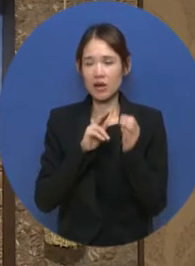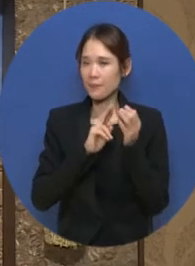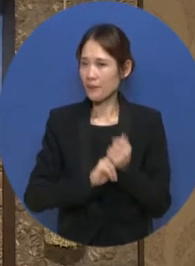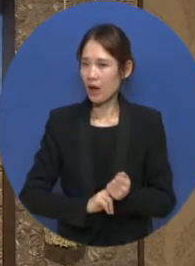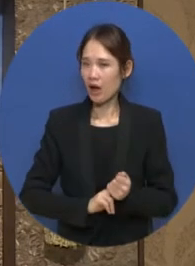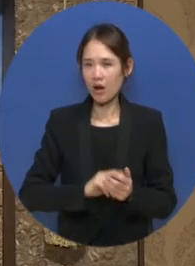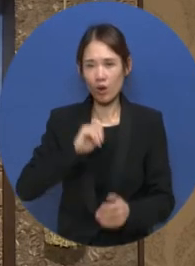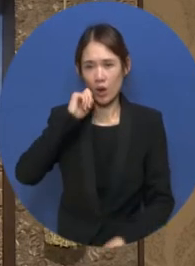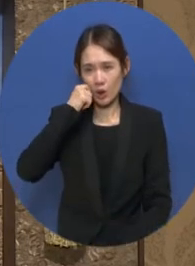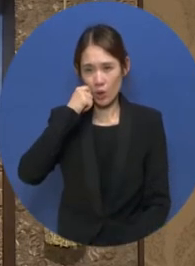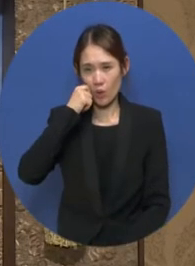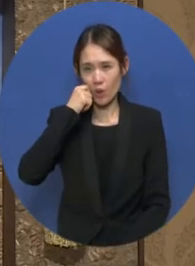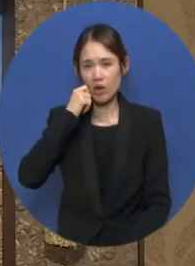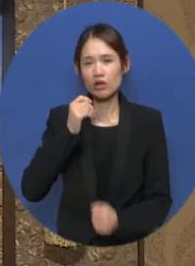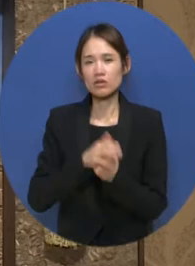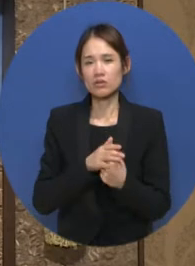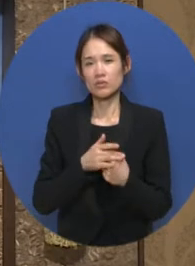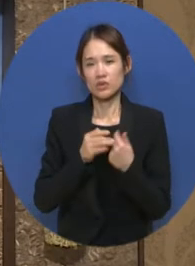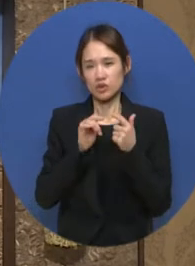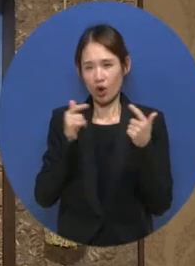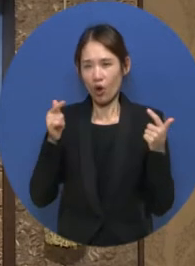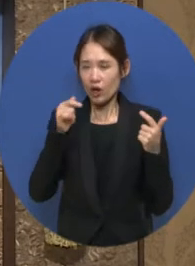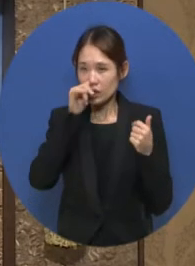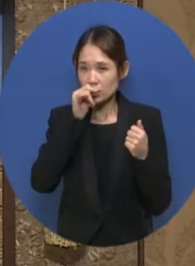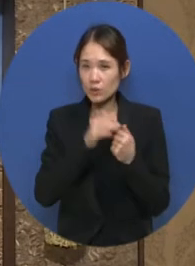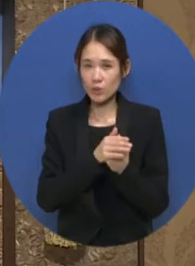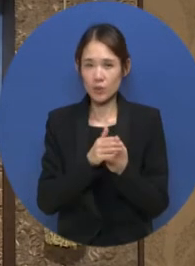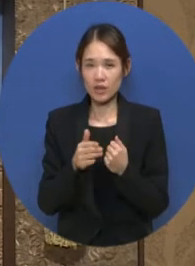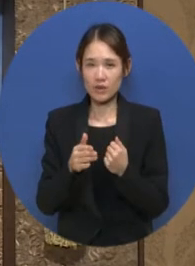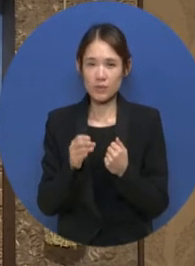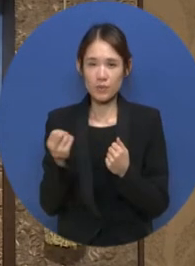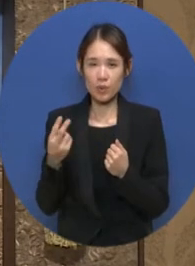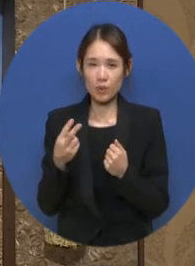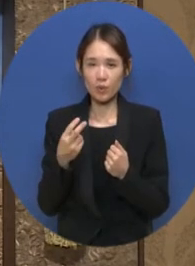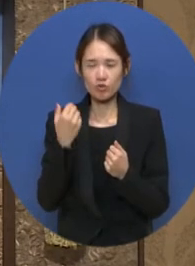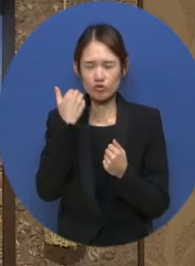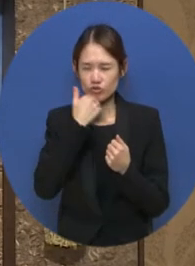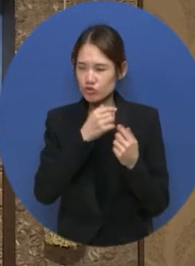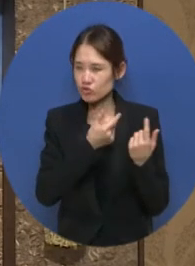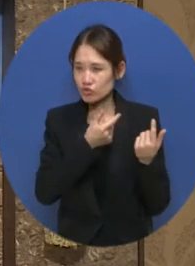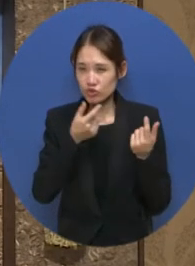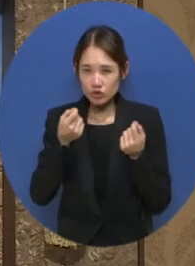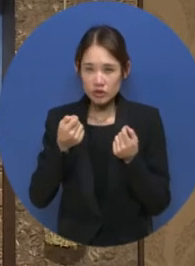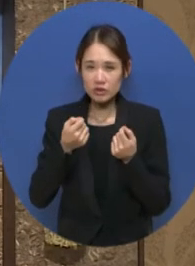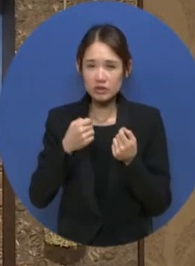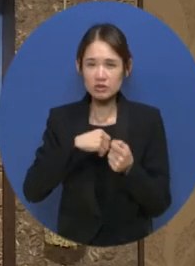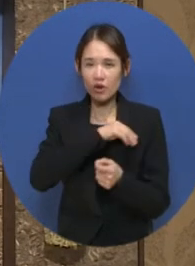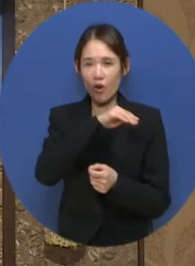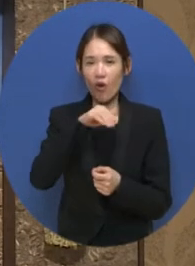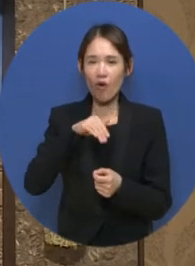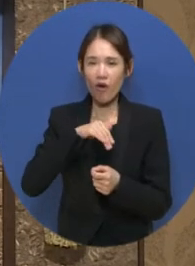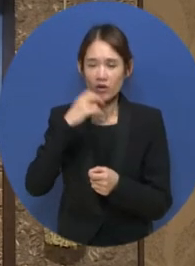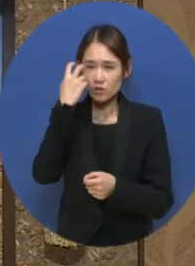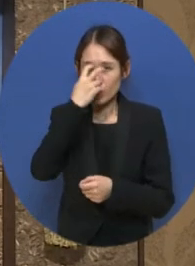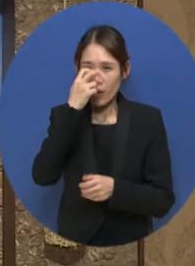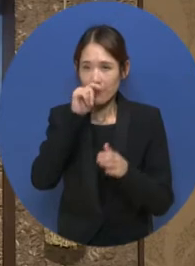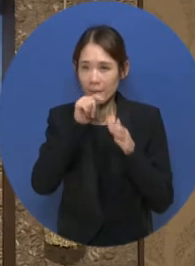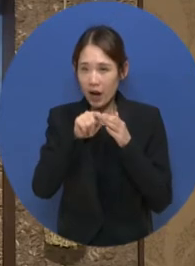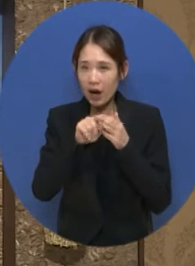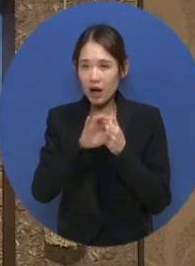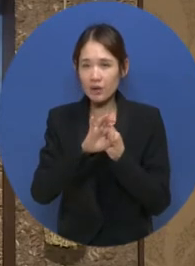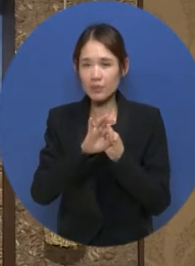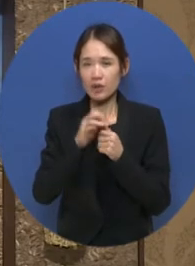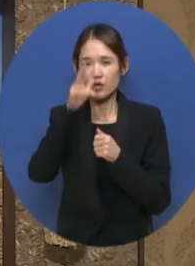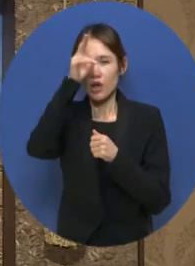없을 것 같고요 그렇게 되면 이렇게 처벌을 받게 되는 거고 그러니까 이제 누구든지 사실은 이제 제이가 조사를 나갈 때 경찰과